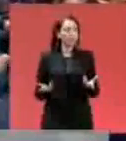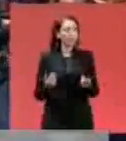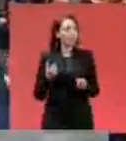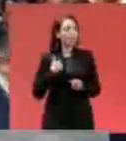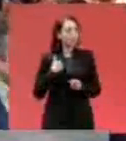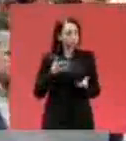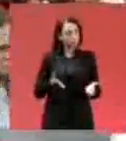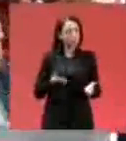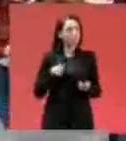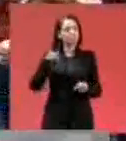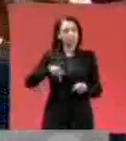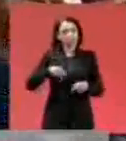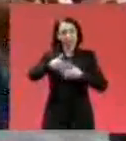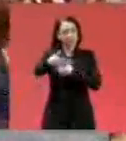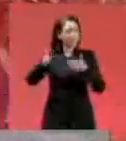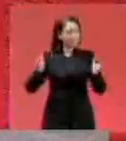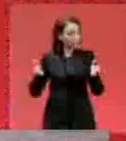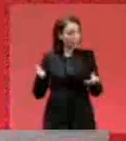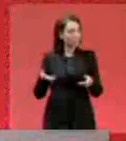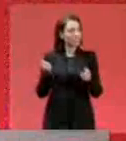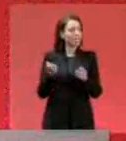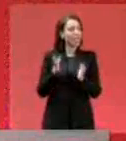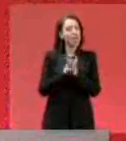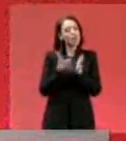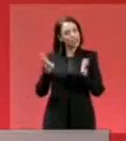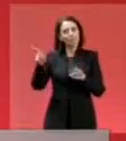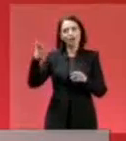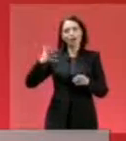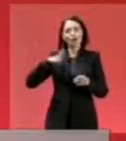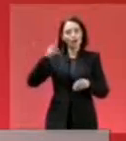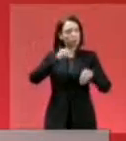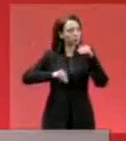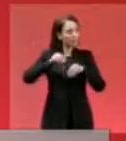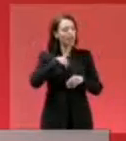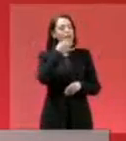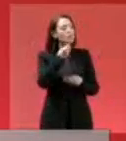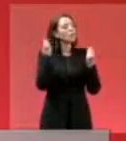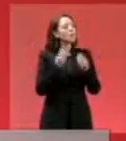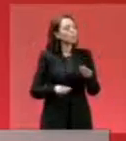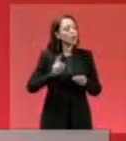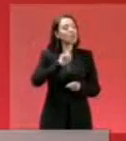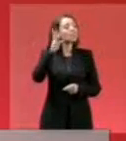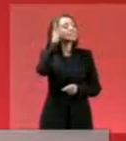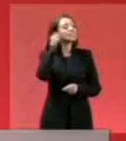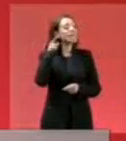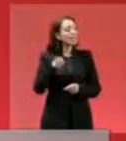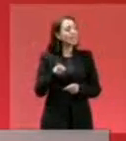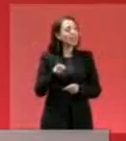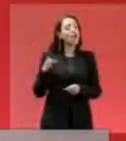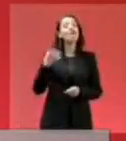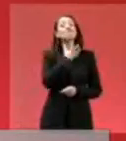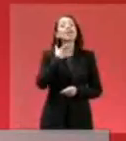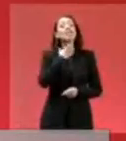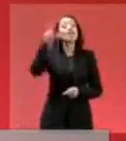Και νεότεροι σε αυτή εδώ την αίθουσα και ίσως και 17άριδες που ψηφίζουν, ας πούμε καλύτερα ότι δεν ξεχνά Βενιζέλο